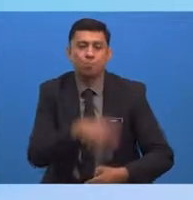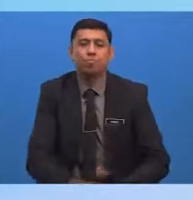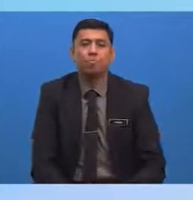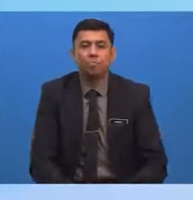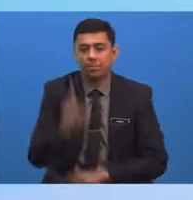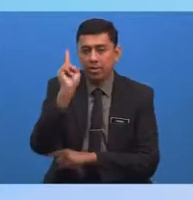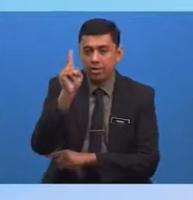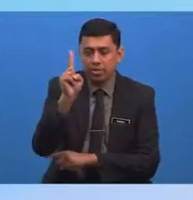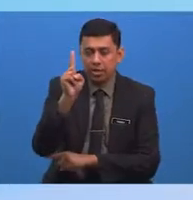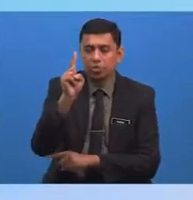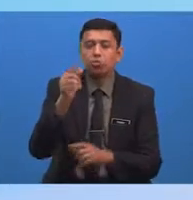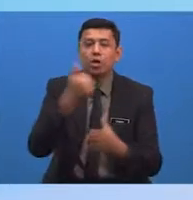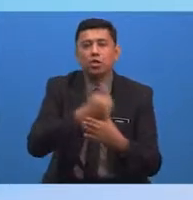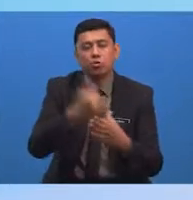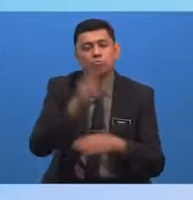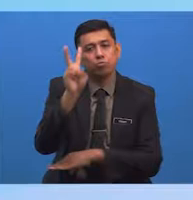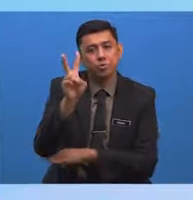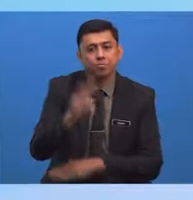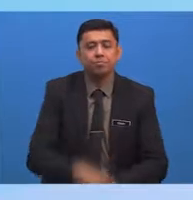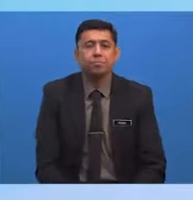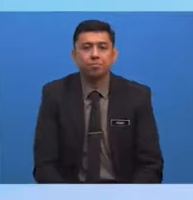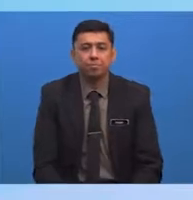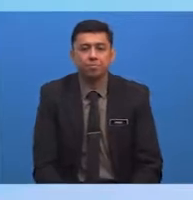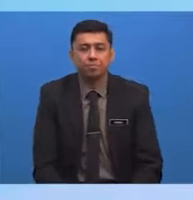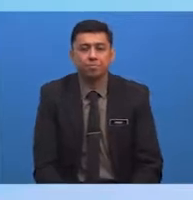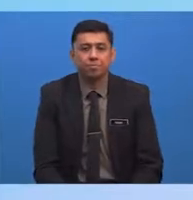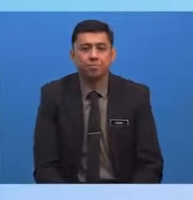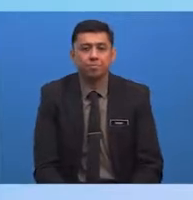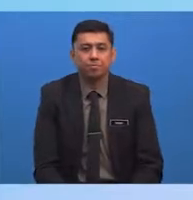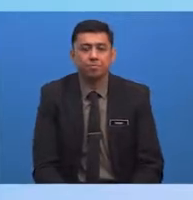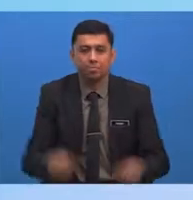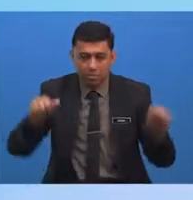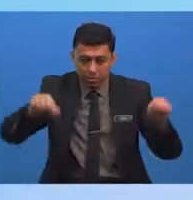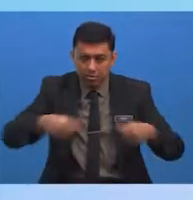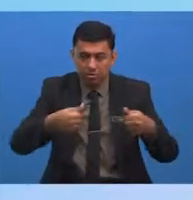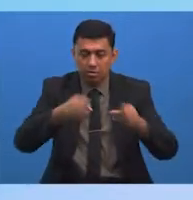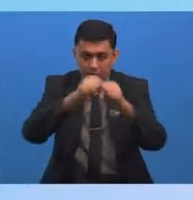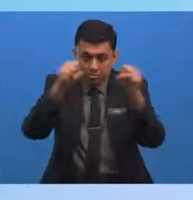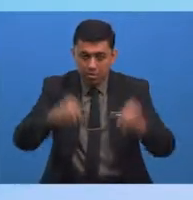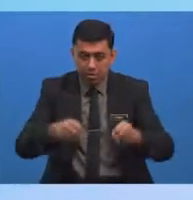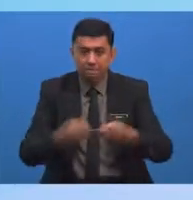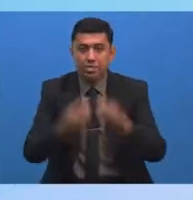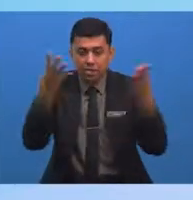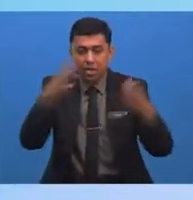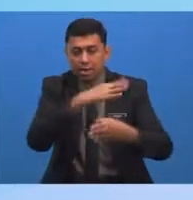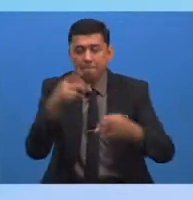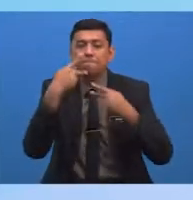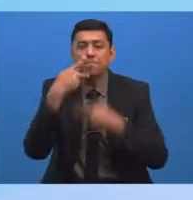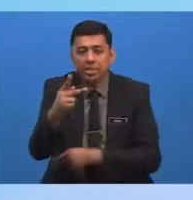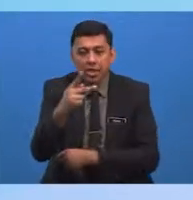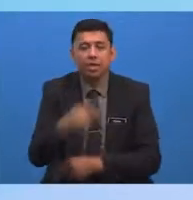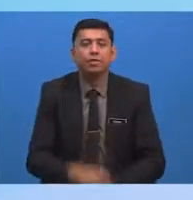bagi satu atau lebih kampung. Dinasti Brooke mengamalkan sistem pecah dan